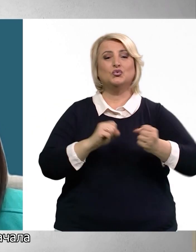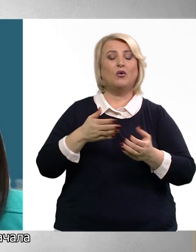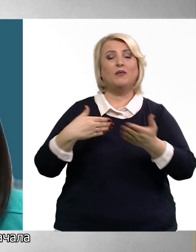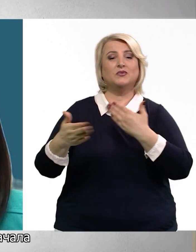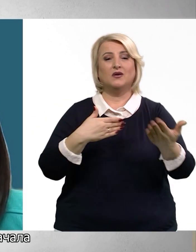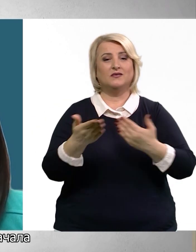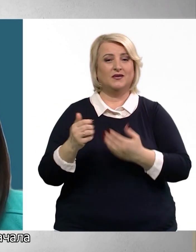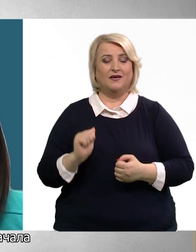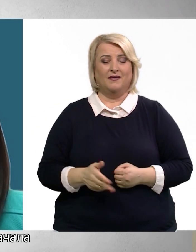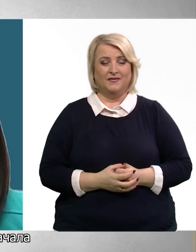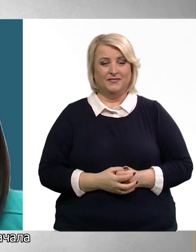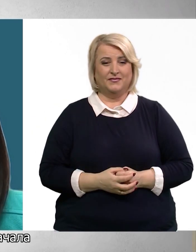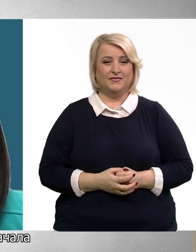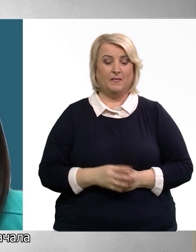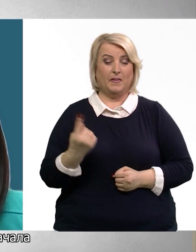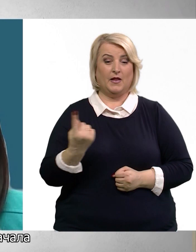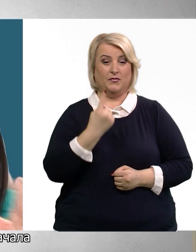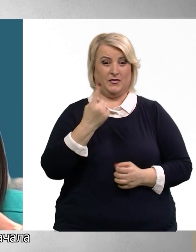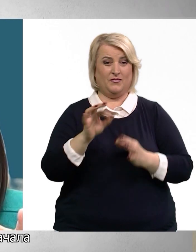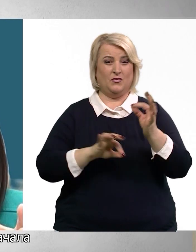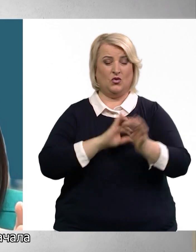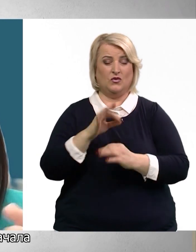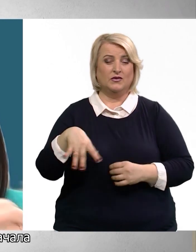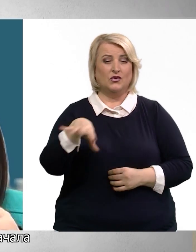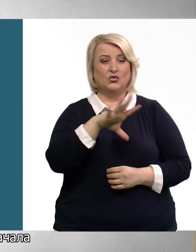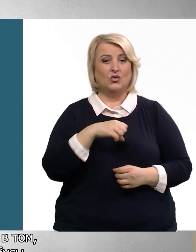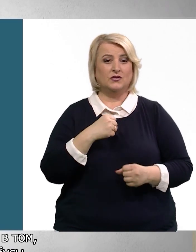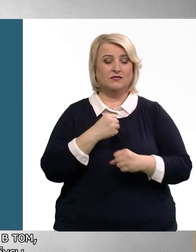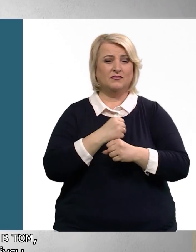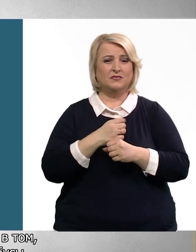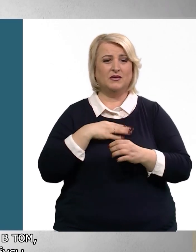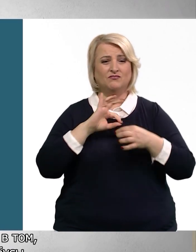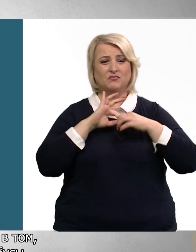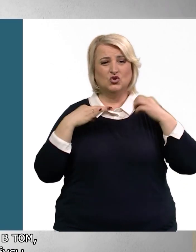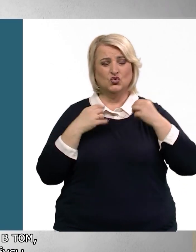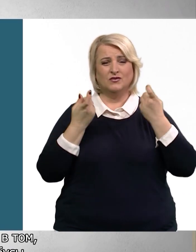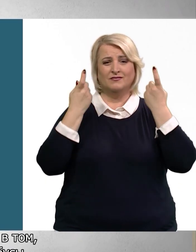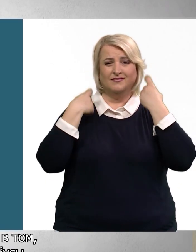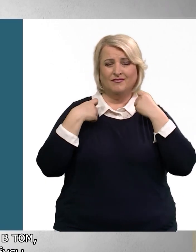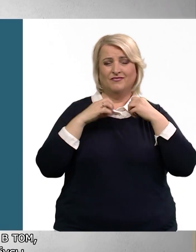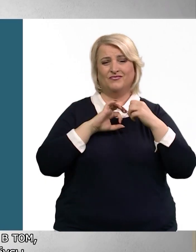În primul rând, când am intrat în organizație și făceam primele proiecte, toți creau